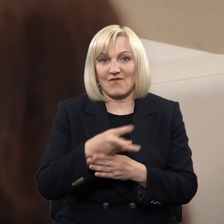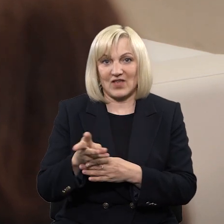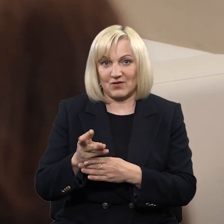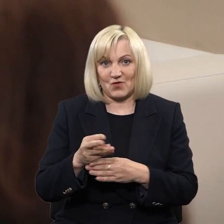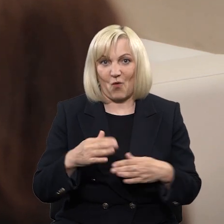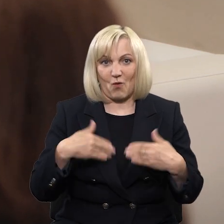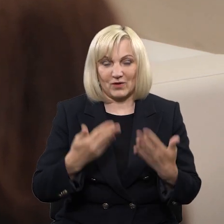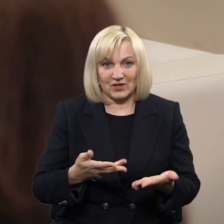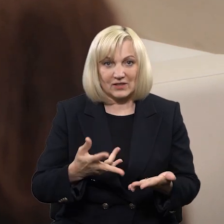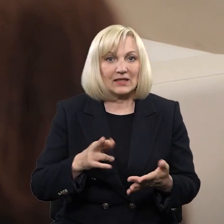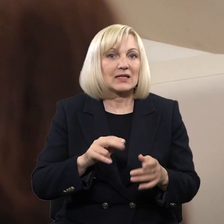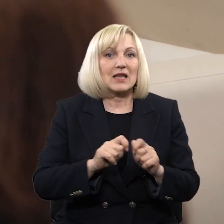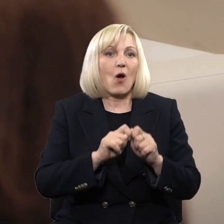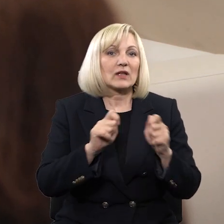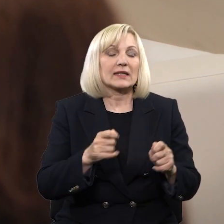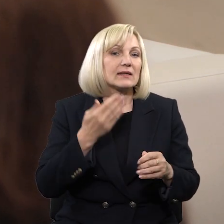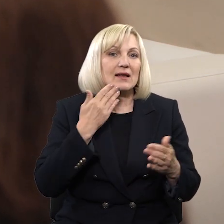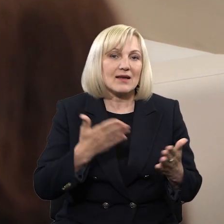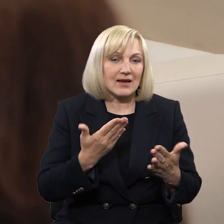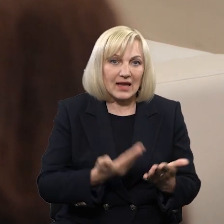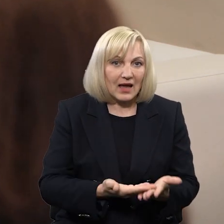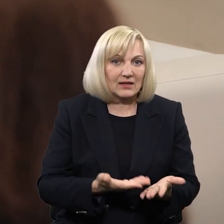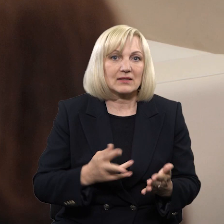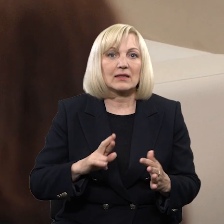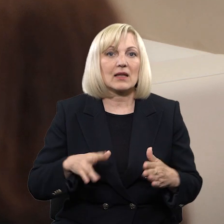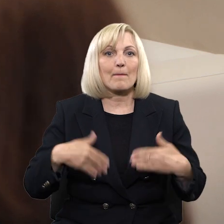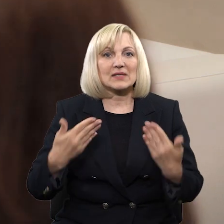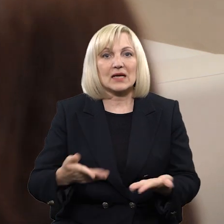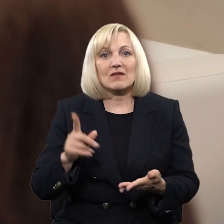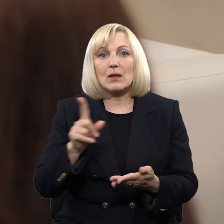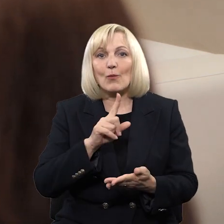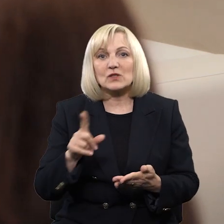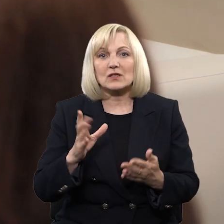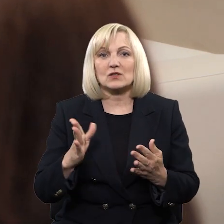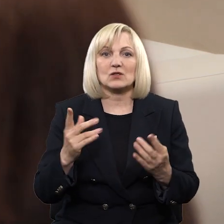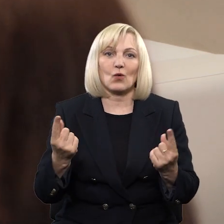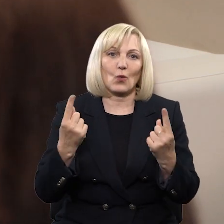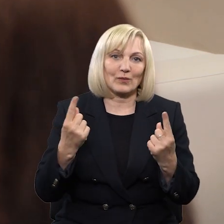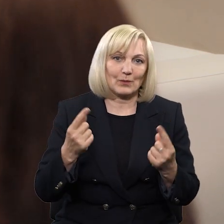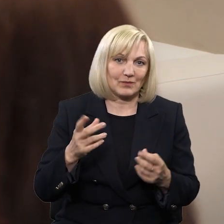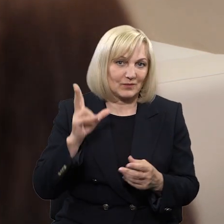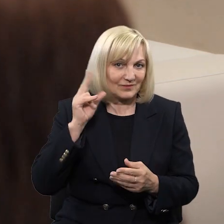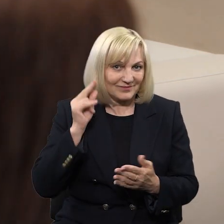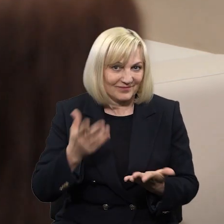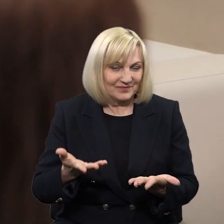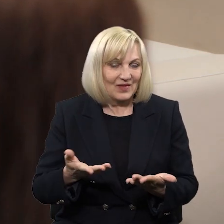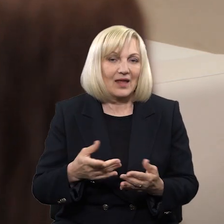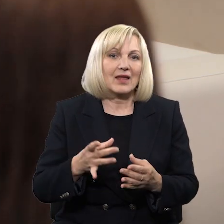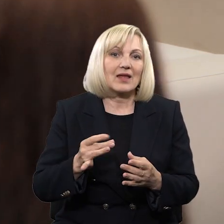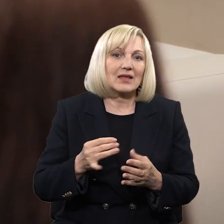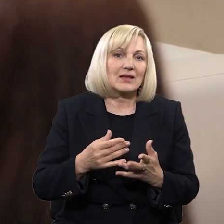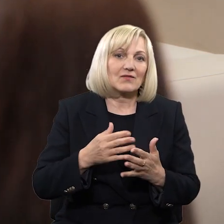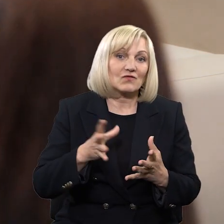видеообращение на хлор Борисовича для открытия лекций для поздравления музеев с круглыми датами Вот